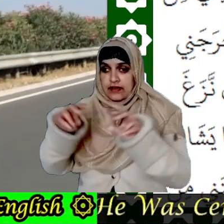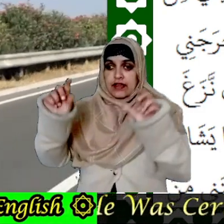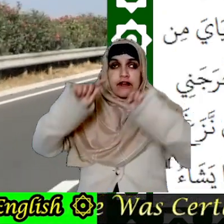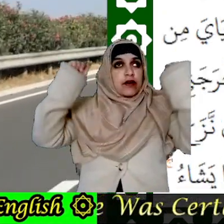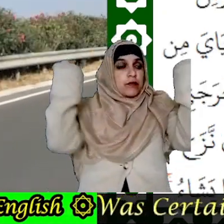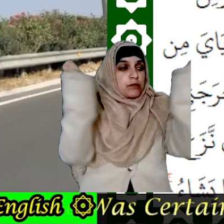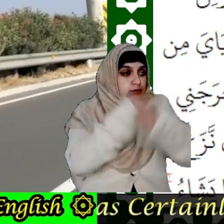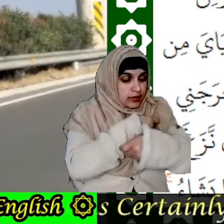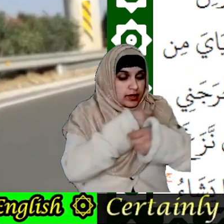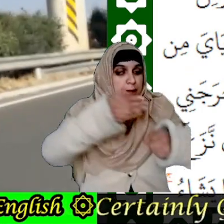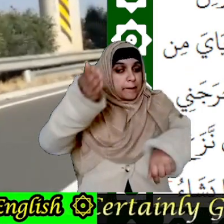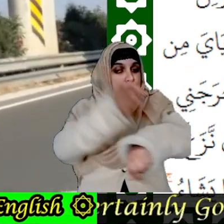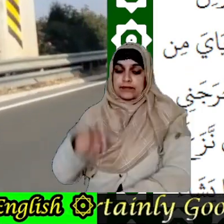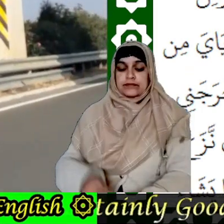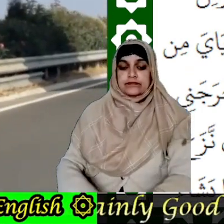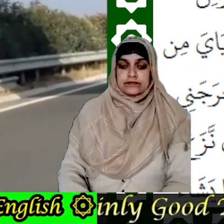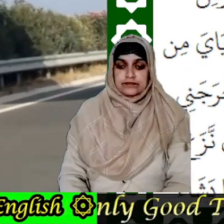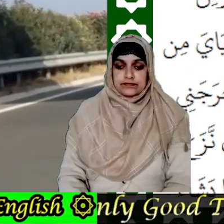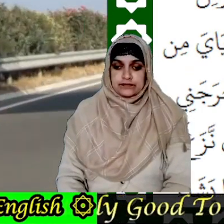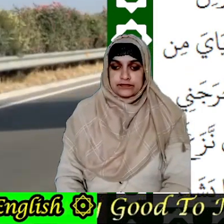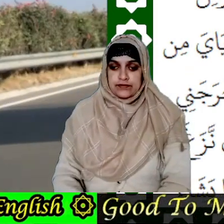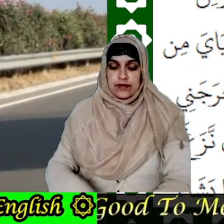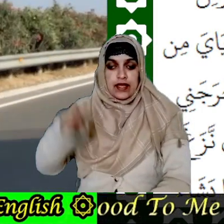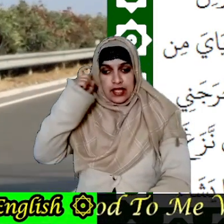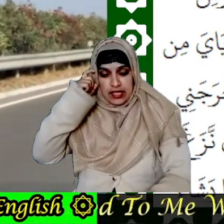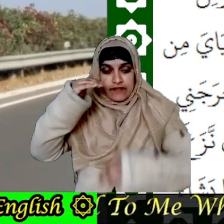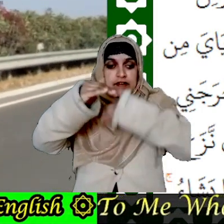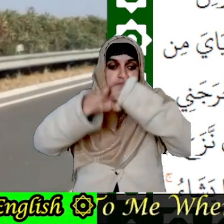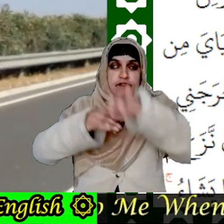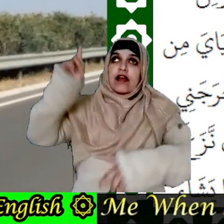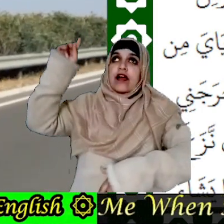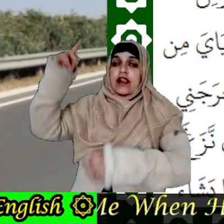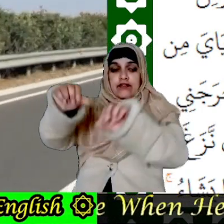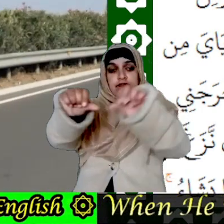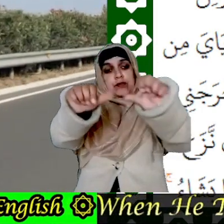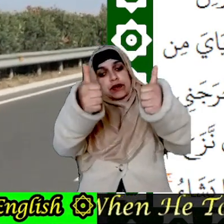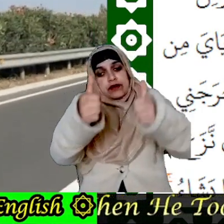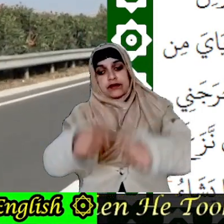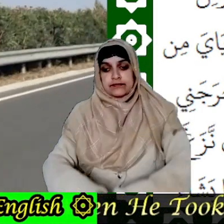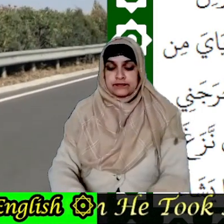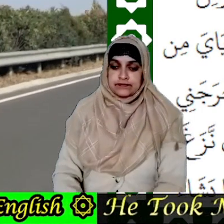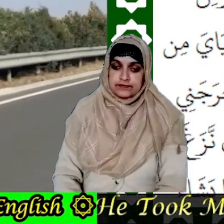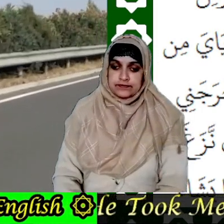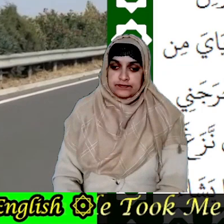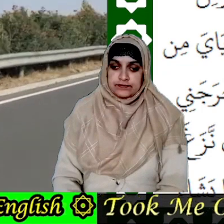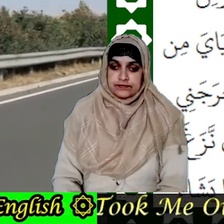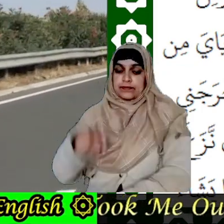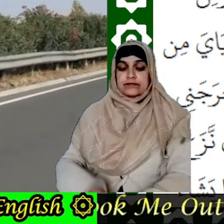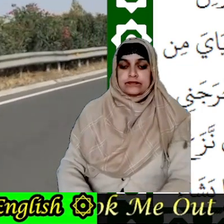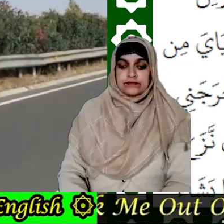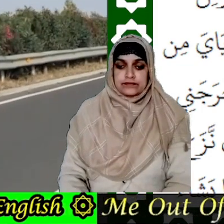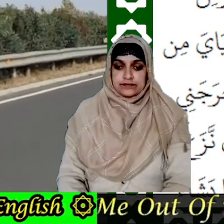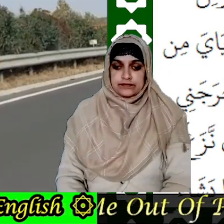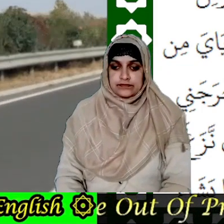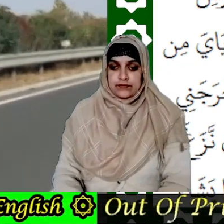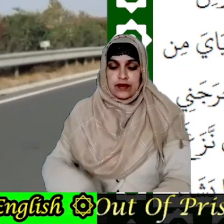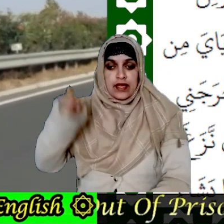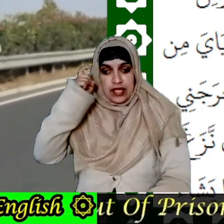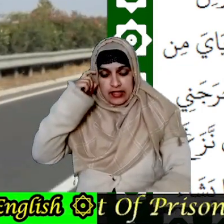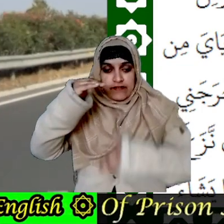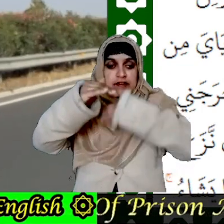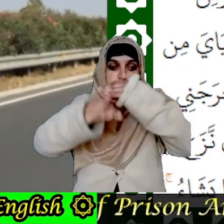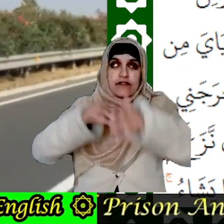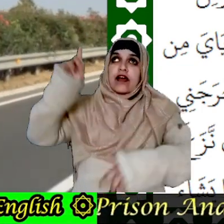من تيد دوهني ودو قرآن مليني إيغني قيانا ودون قرآن عدو فواني ما قرآن نيو ديس ويا قياما